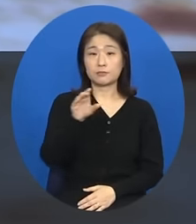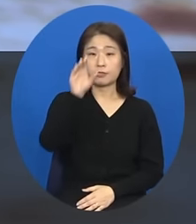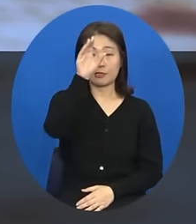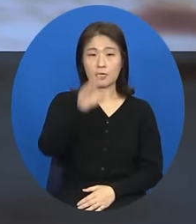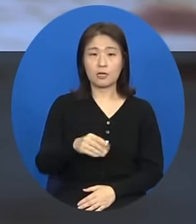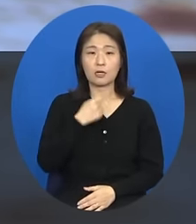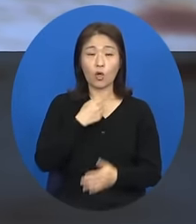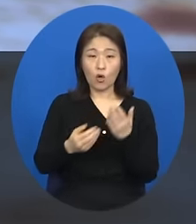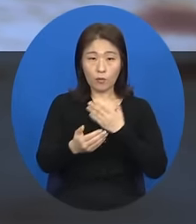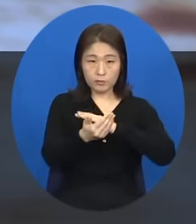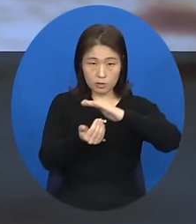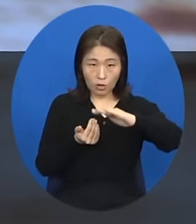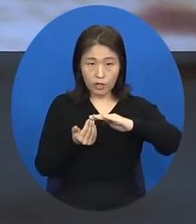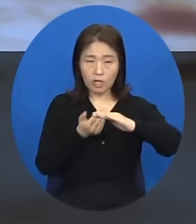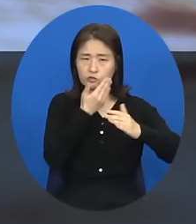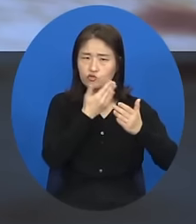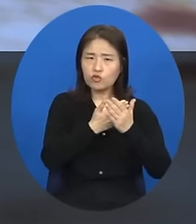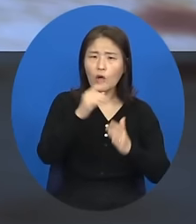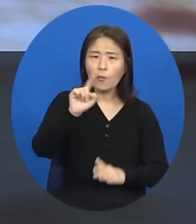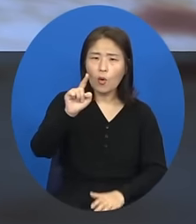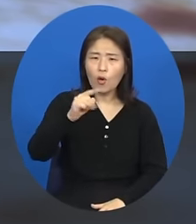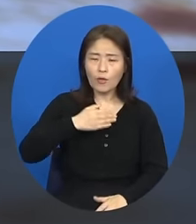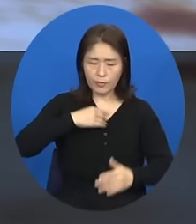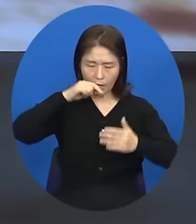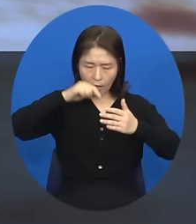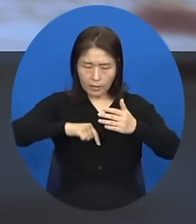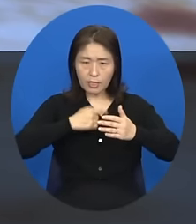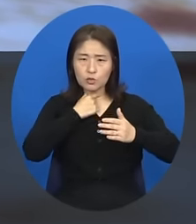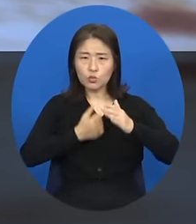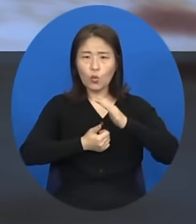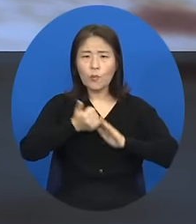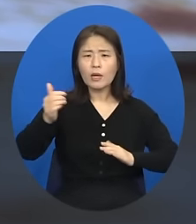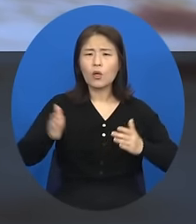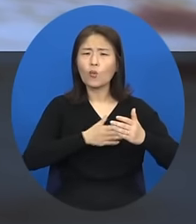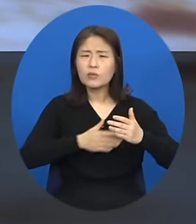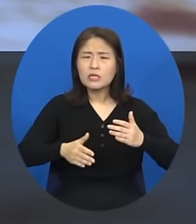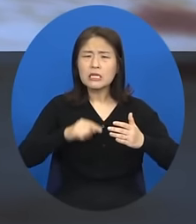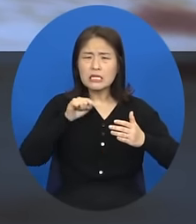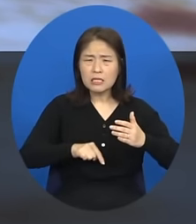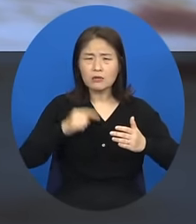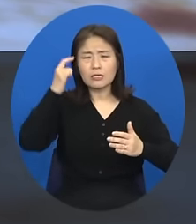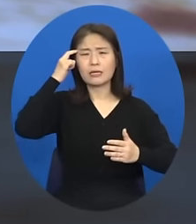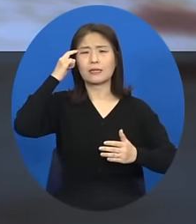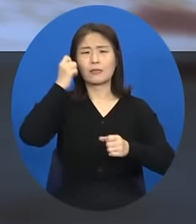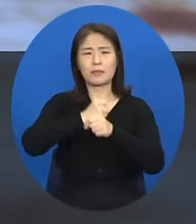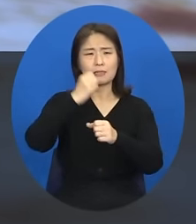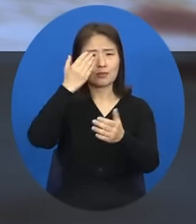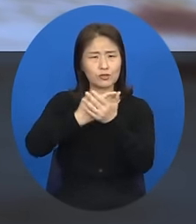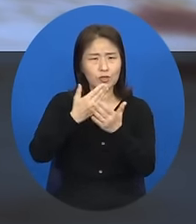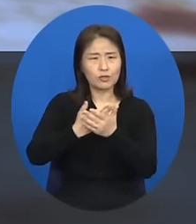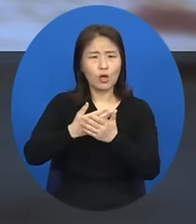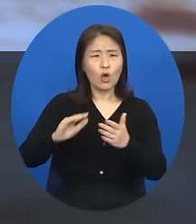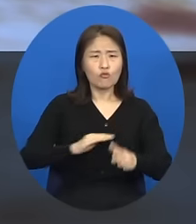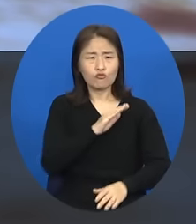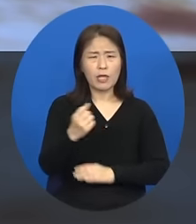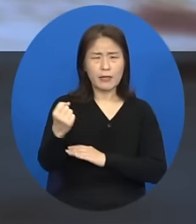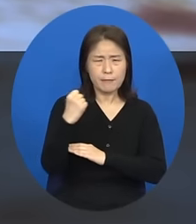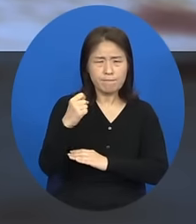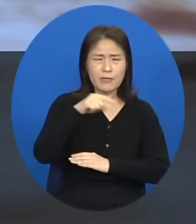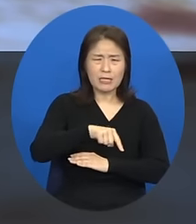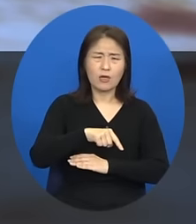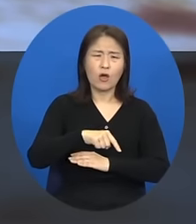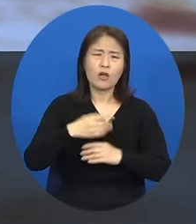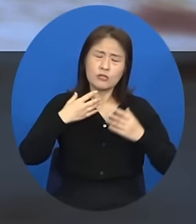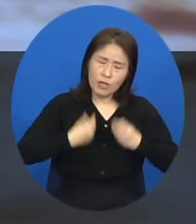먼저 중요한 것이, 우리에게 소망이 없는 것을 깨닫게 하소서. 우리 힘으로 하는 모든 일의 좌절을 경험하게